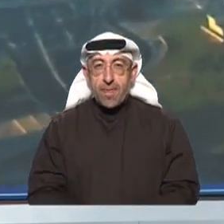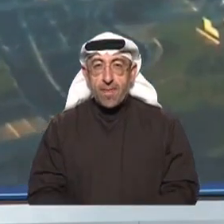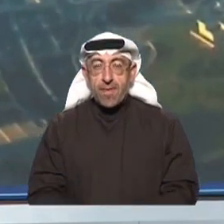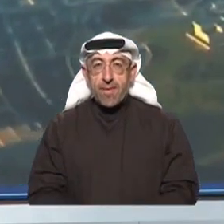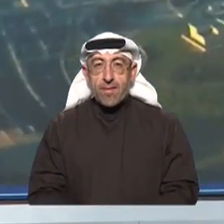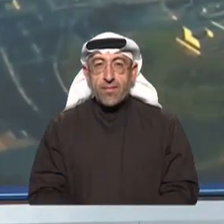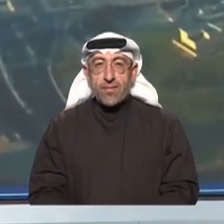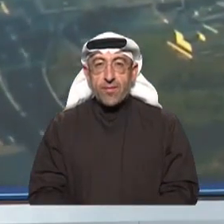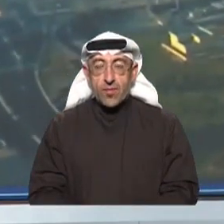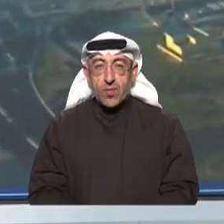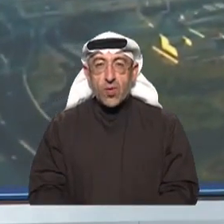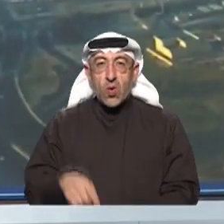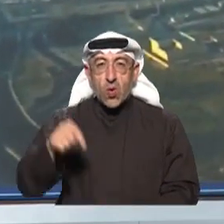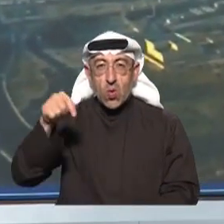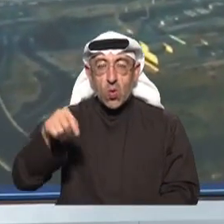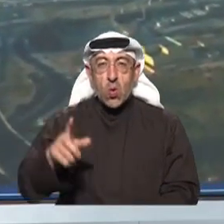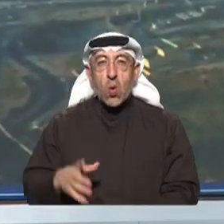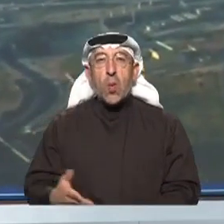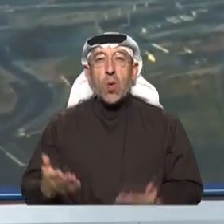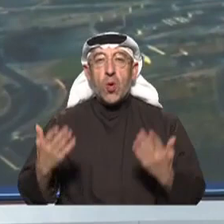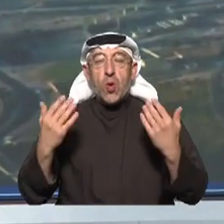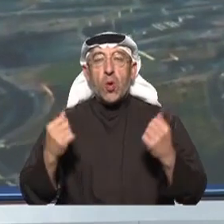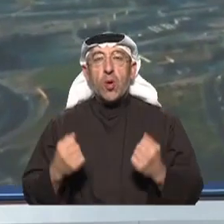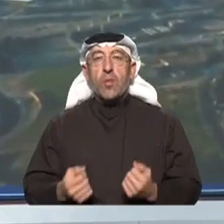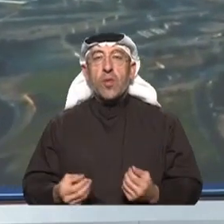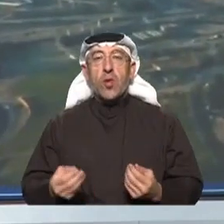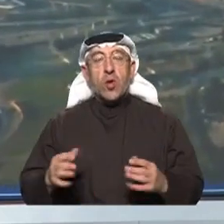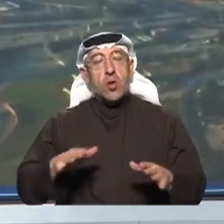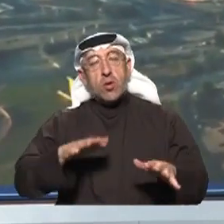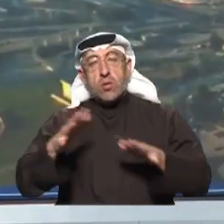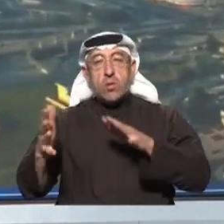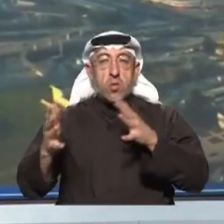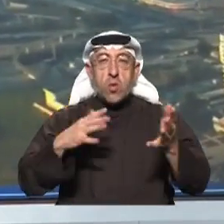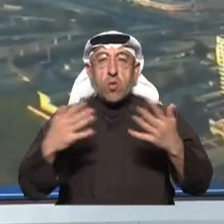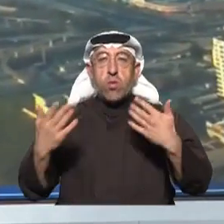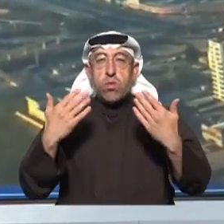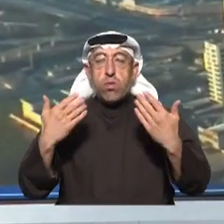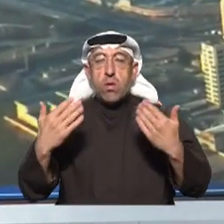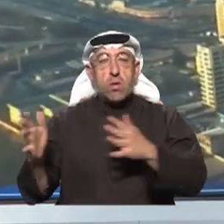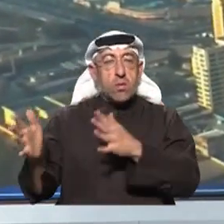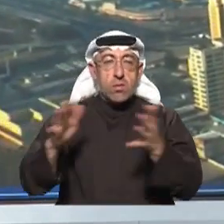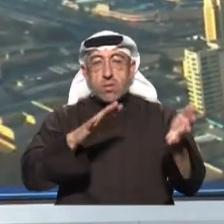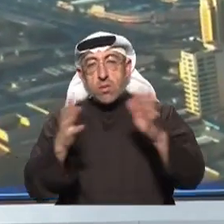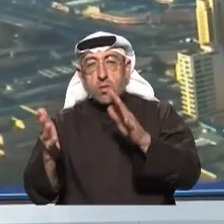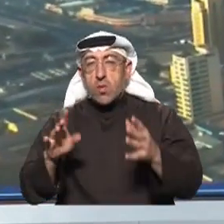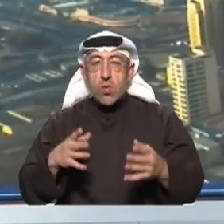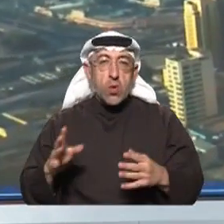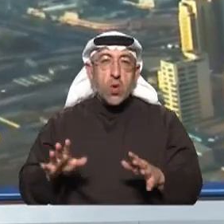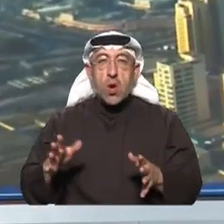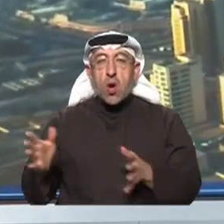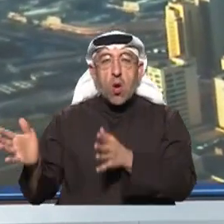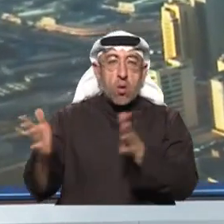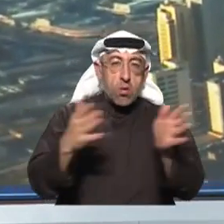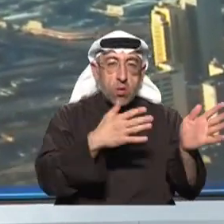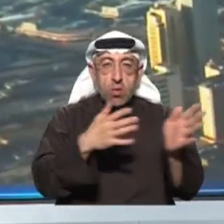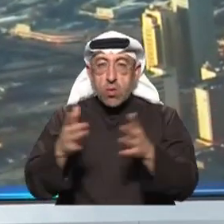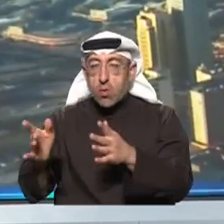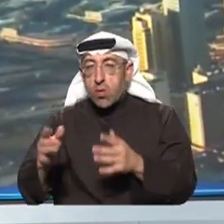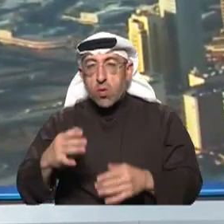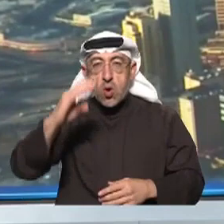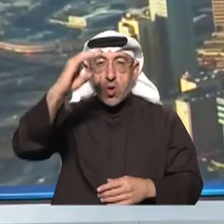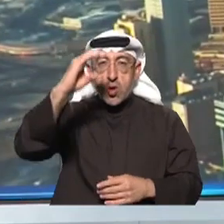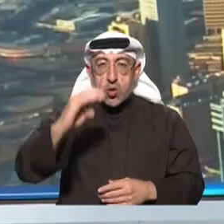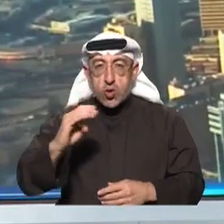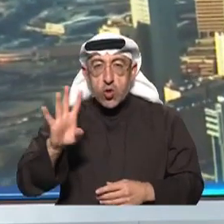نشرة الجوية لهذا اليوم. أجواءنا راح تكون غير مستقرة ورياح متقلبة الاتجاه إلى جنوبية شرقية مستمرة